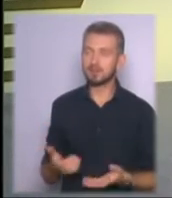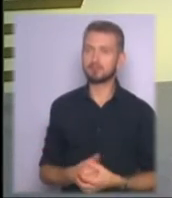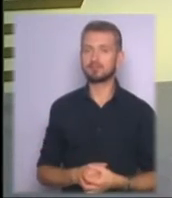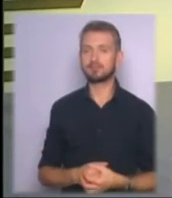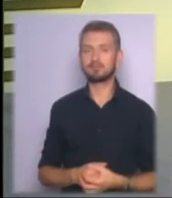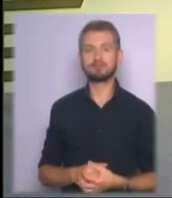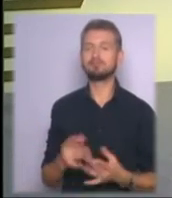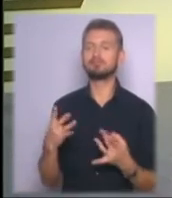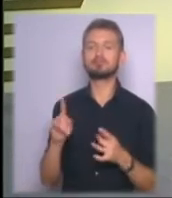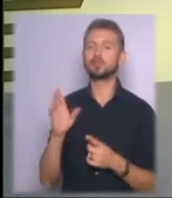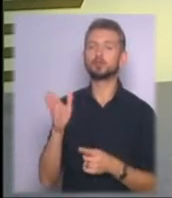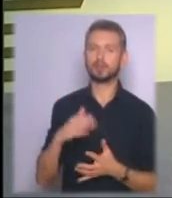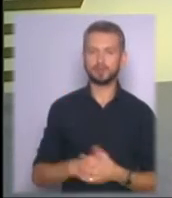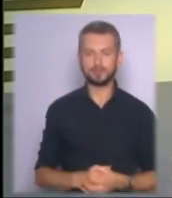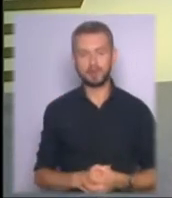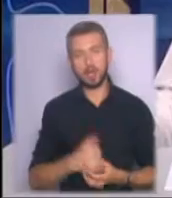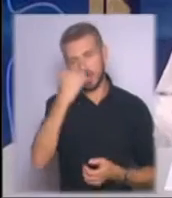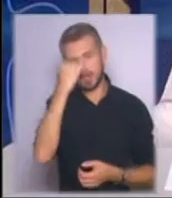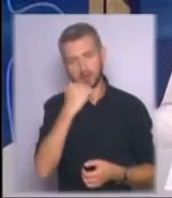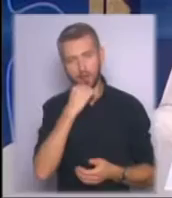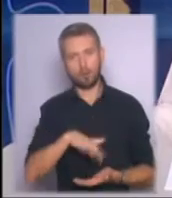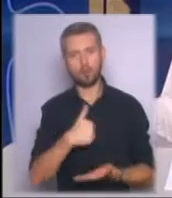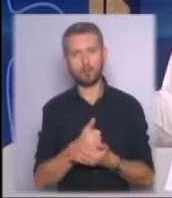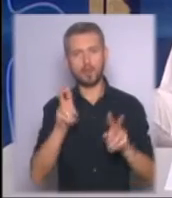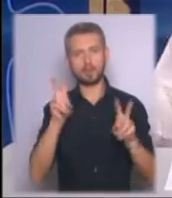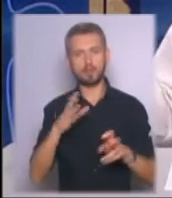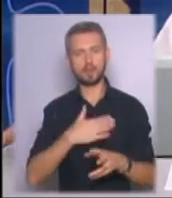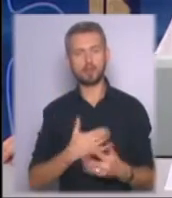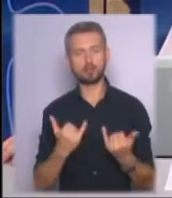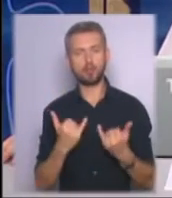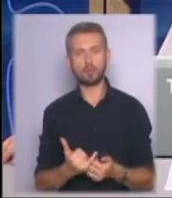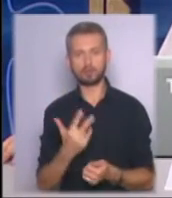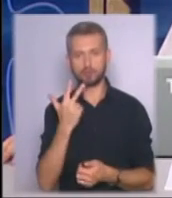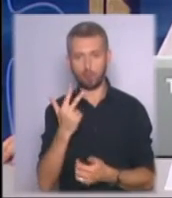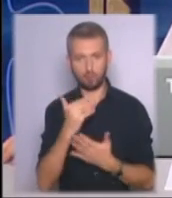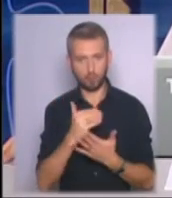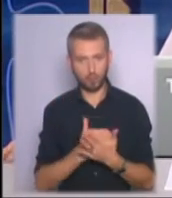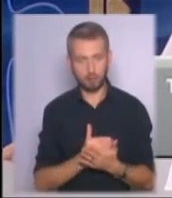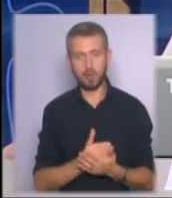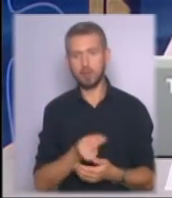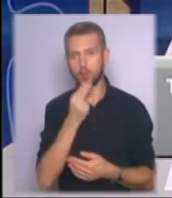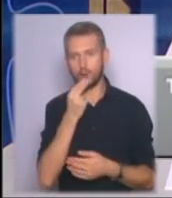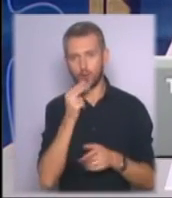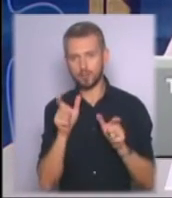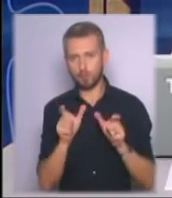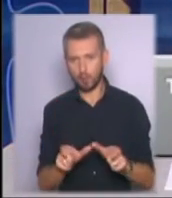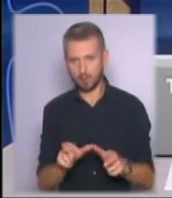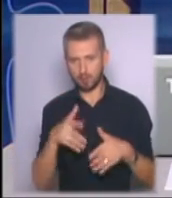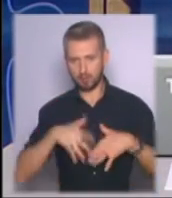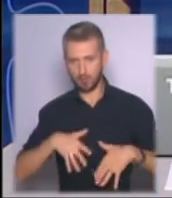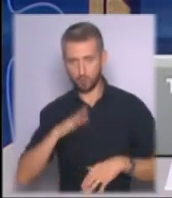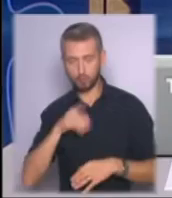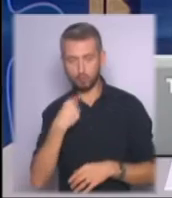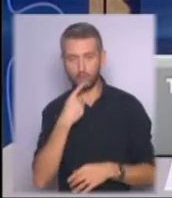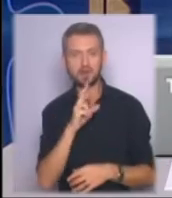Ну, про що будете говорити? Дякую, Олексо. Головна тема наших сьогоднішніх 3 столиць – це продовольча блокада Криму. Будемо говорити про те, як взагалі